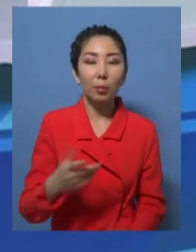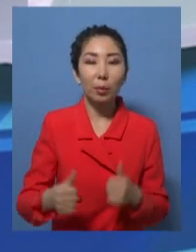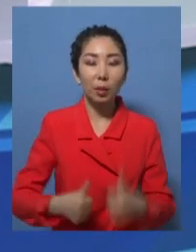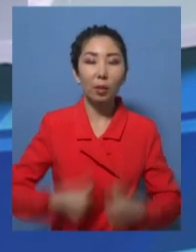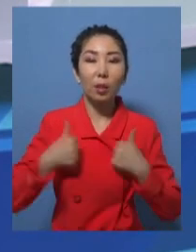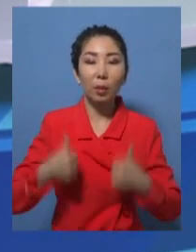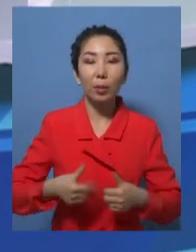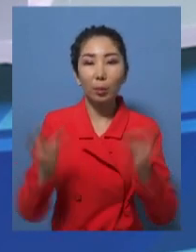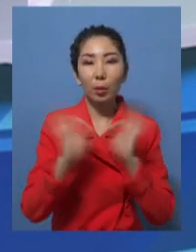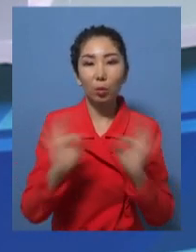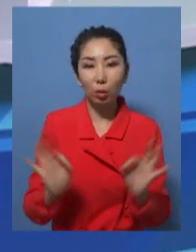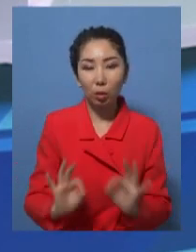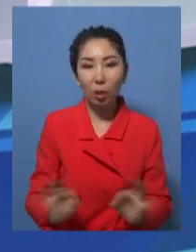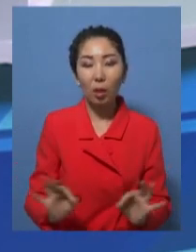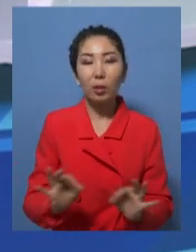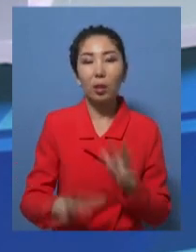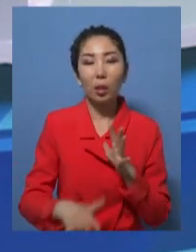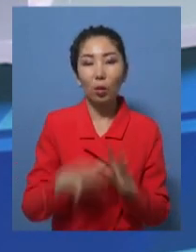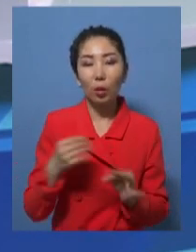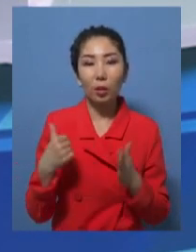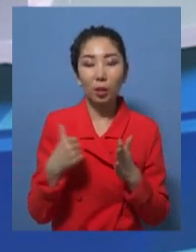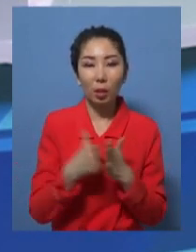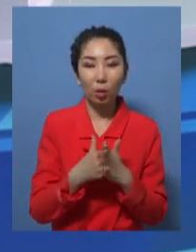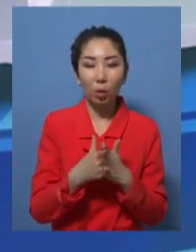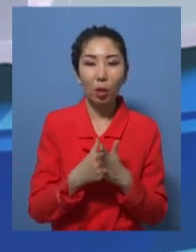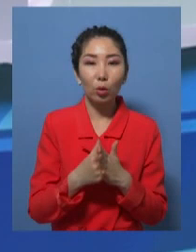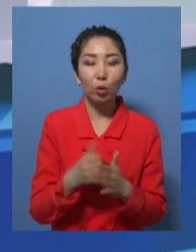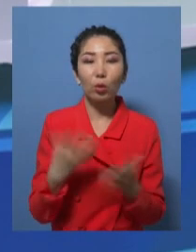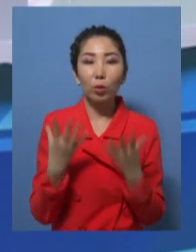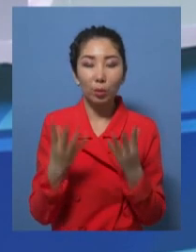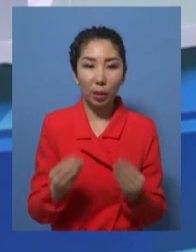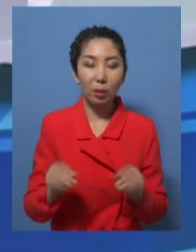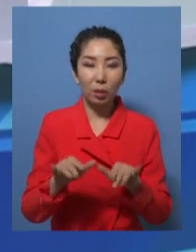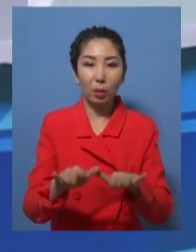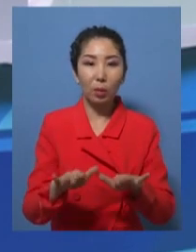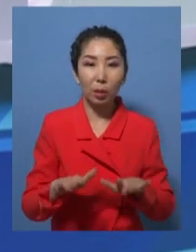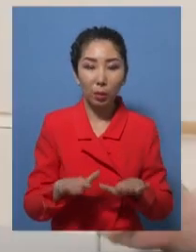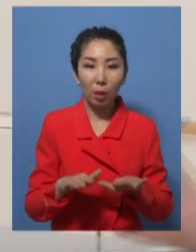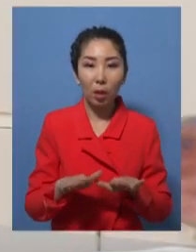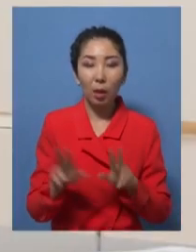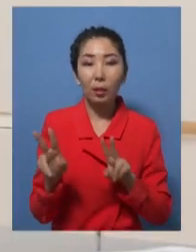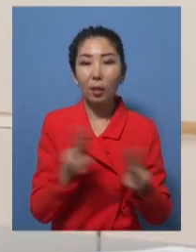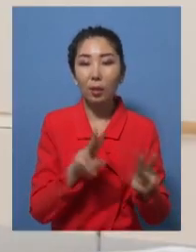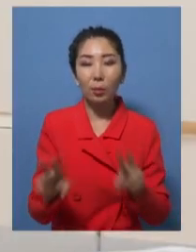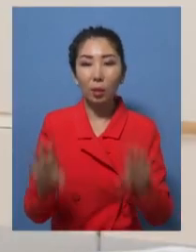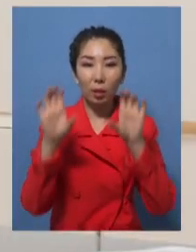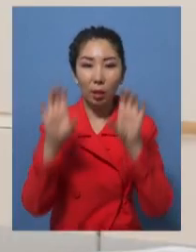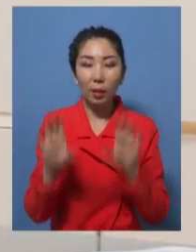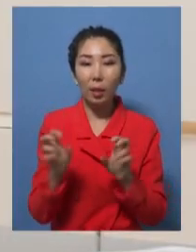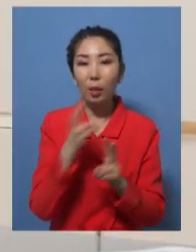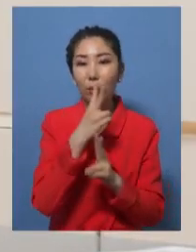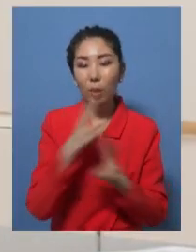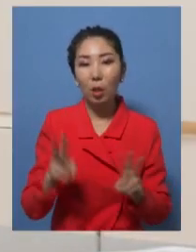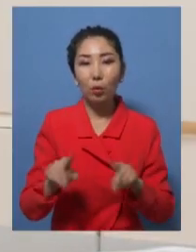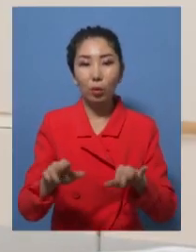Прокуратура сайлауға дейінгі сайлау алды және сайлау күнгі процестерді сайлаудың заңдылығын қадағалаймыз. Өзінің